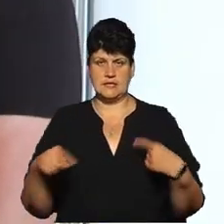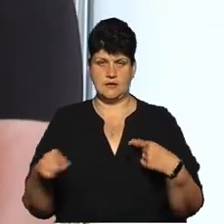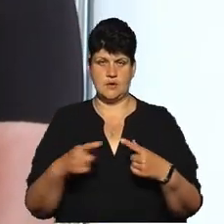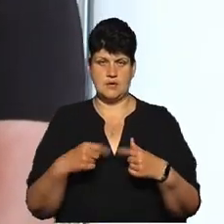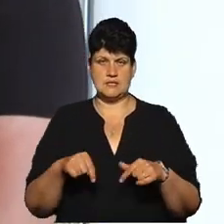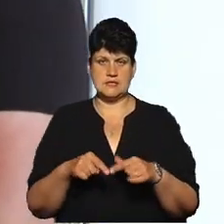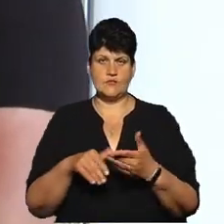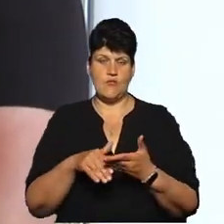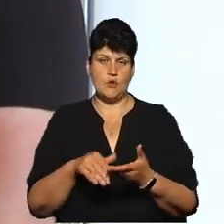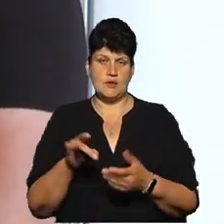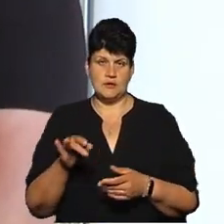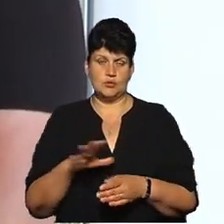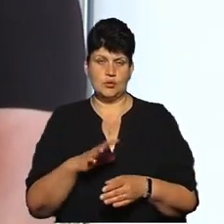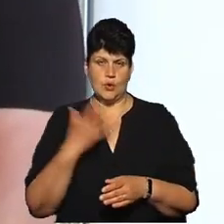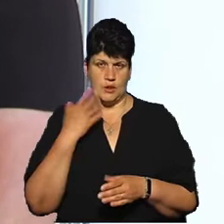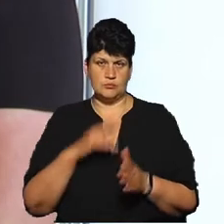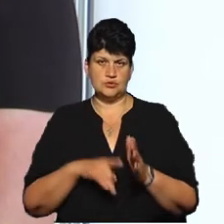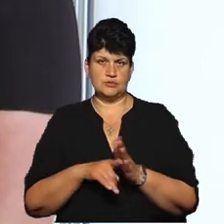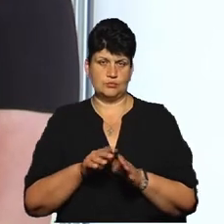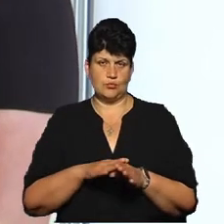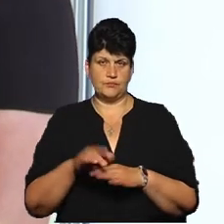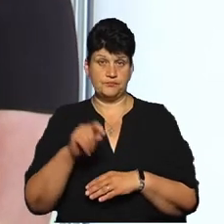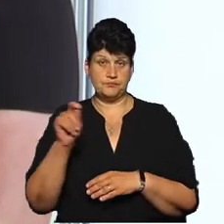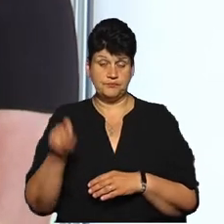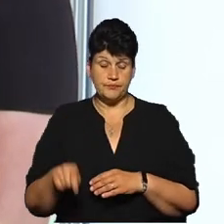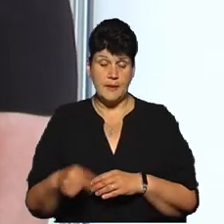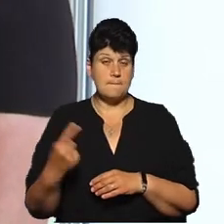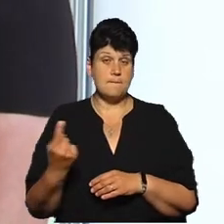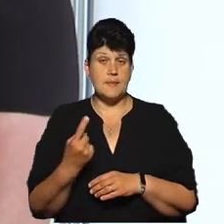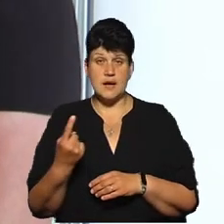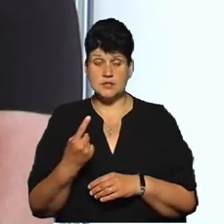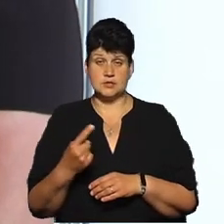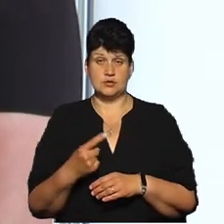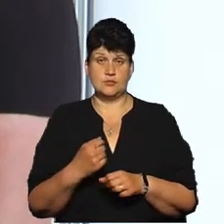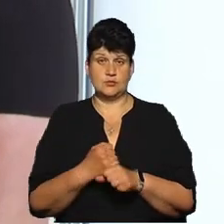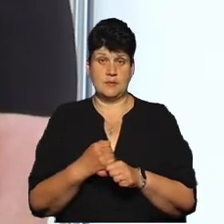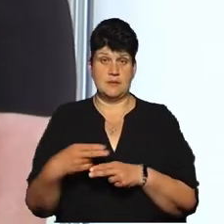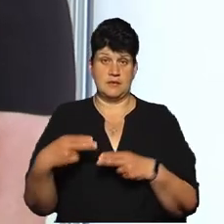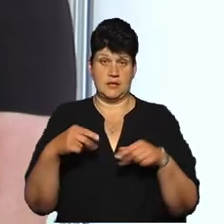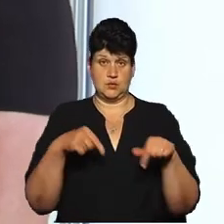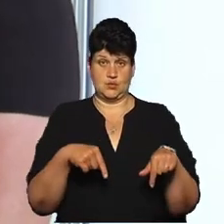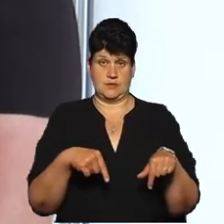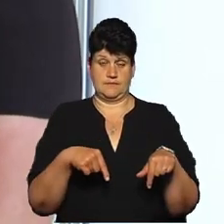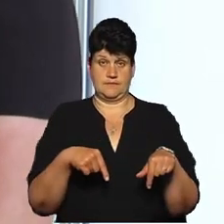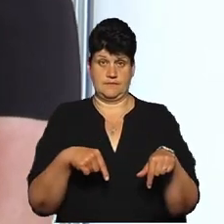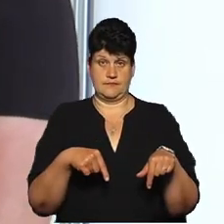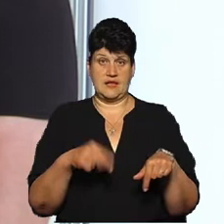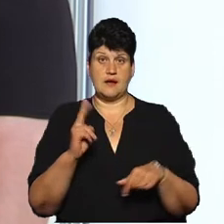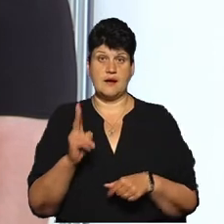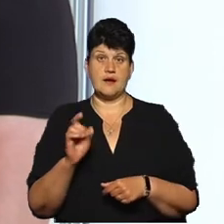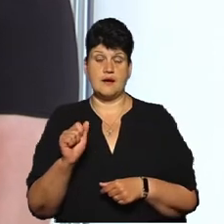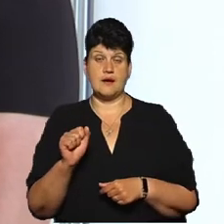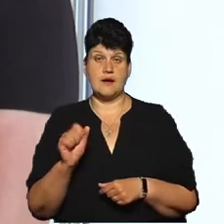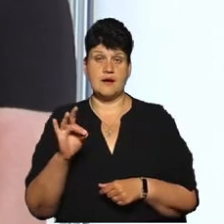початок повномасштабної війни, і перше, що ми зробили, зразу приїхали в той самий день сюди. Карітас для нас це вже як є такий волонтерський